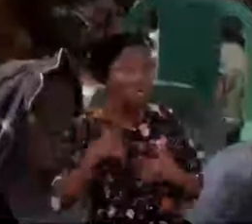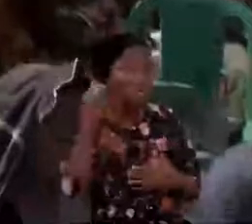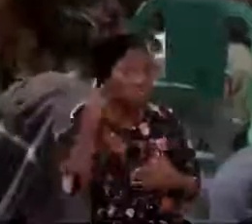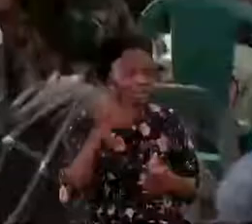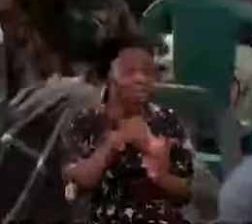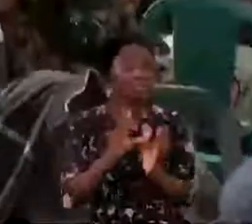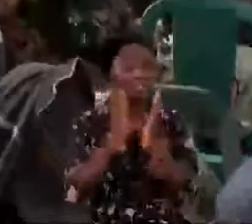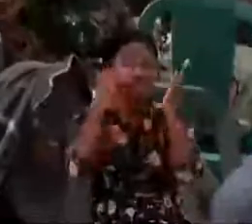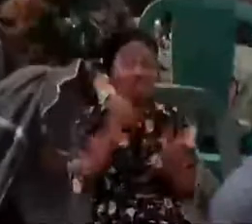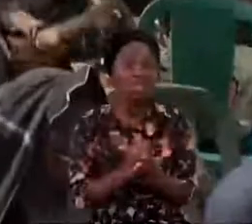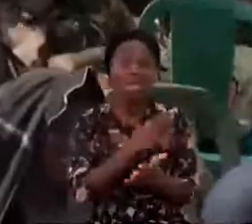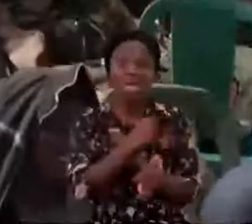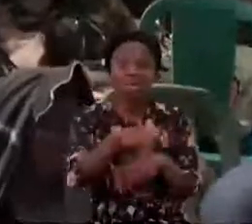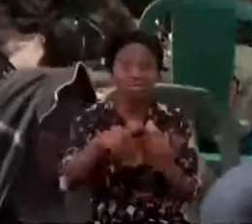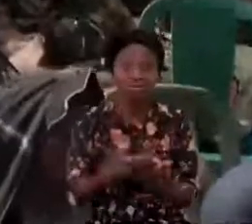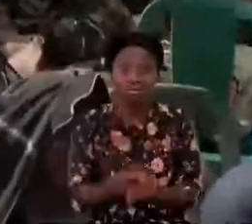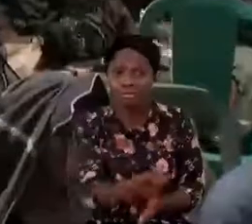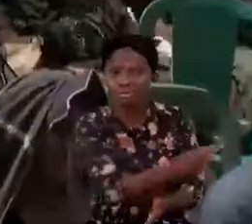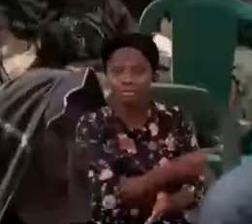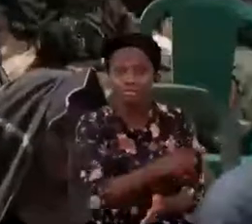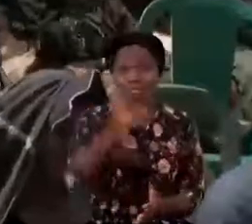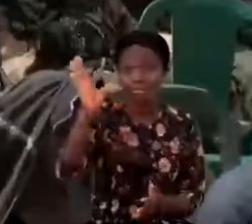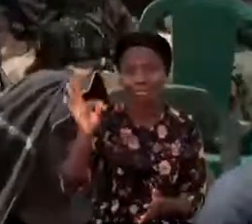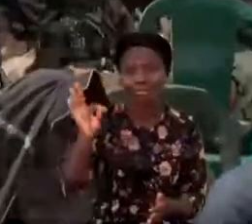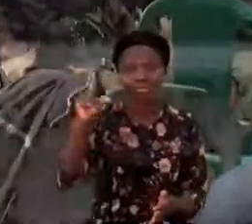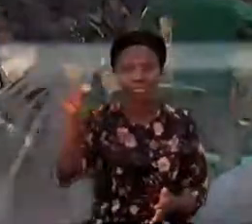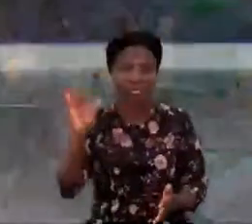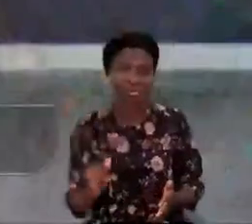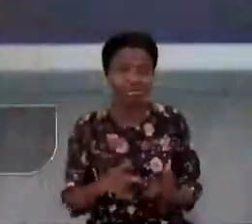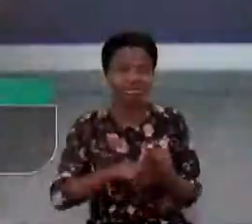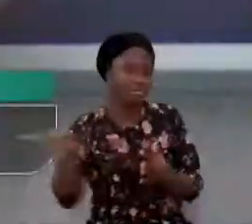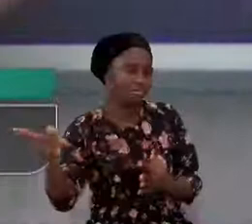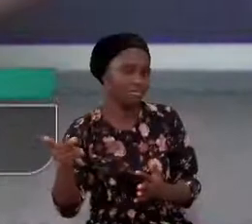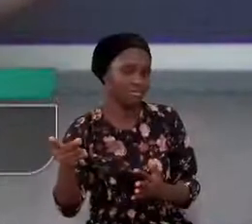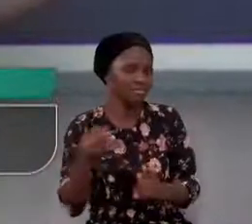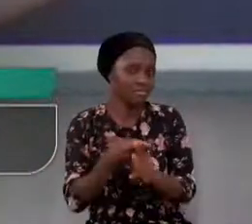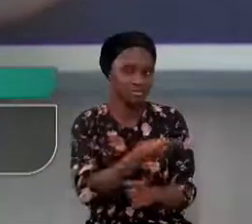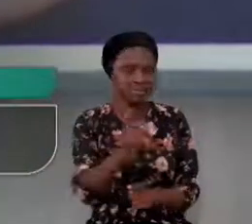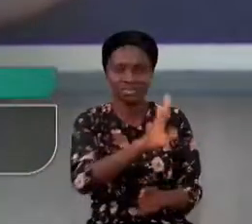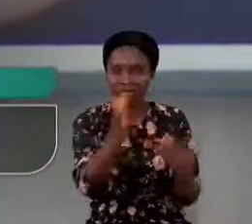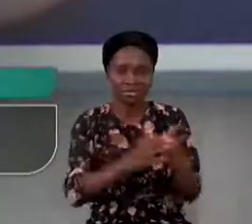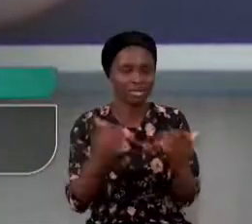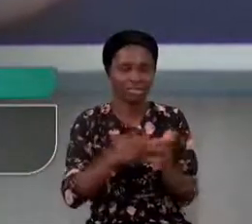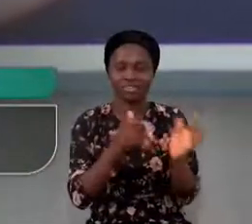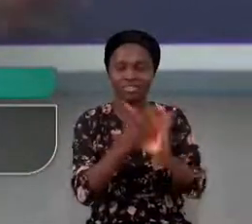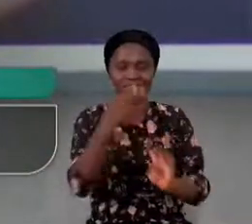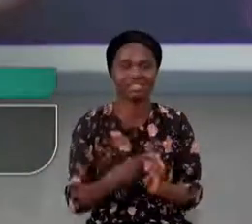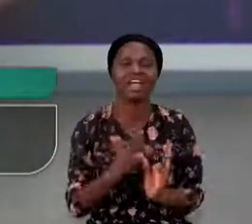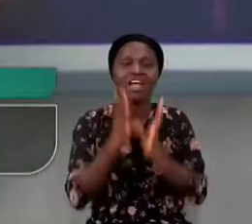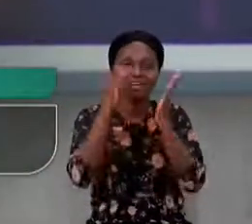et retournent, elles ne reviendront plus. Premier point donc. Les adolescents